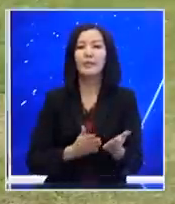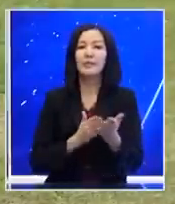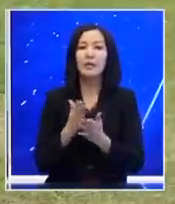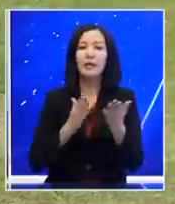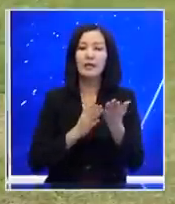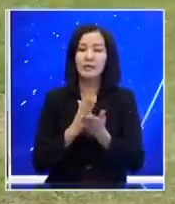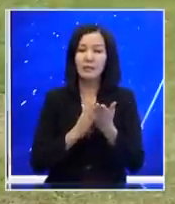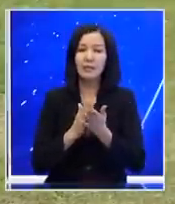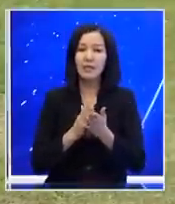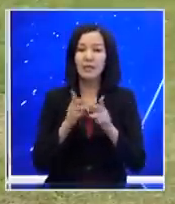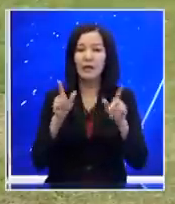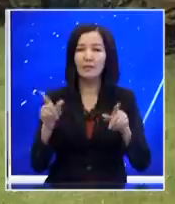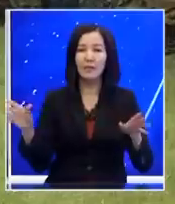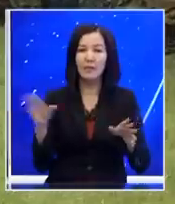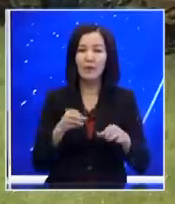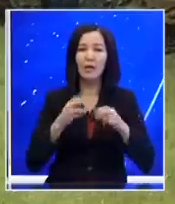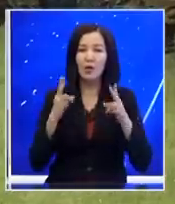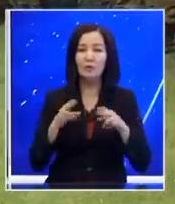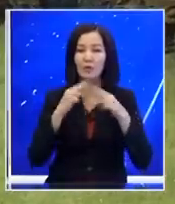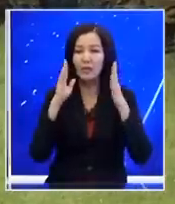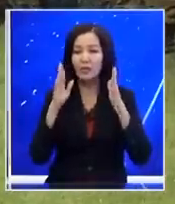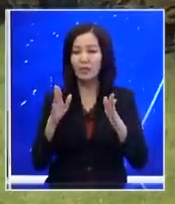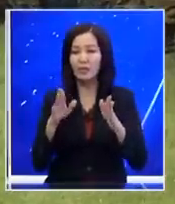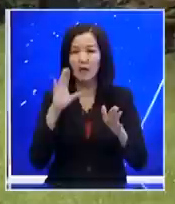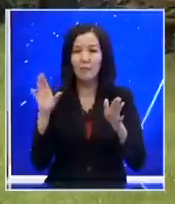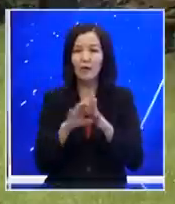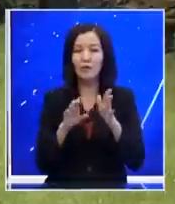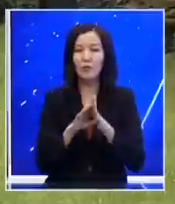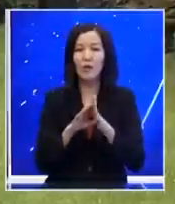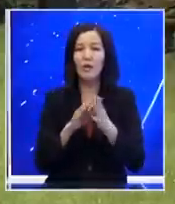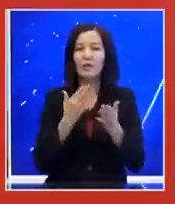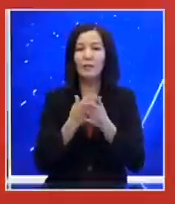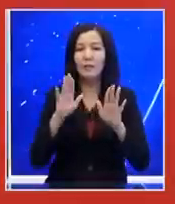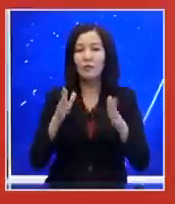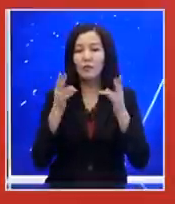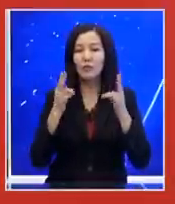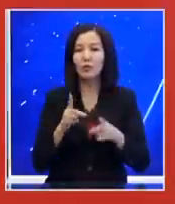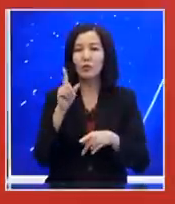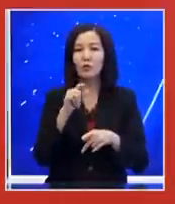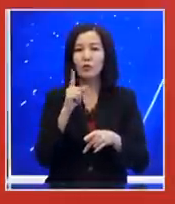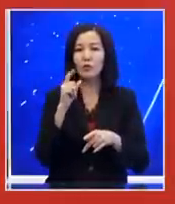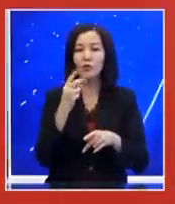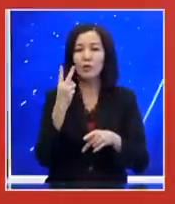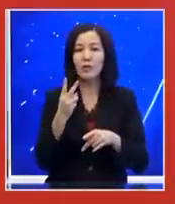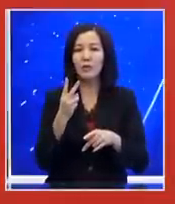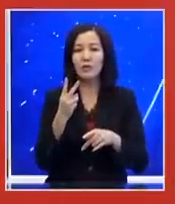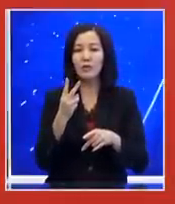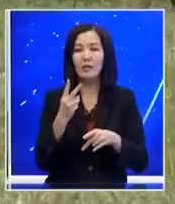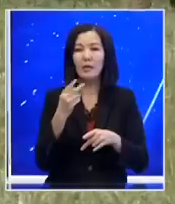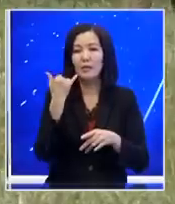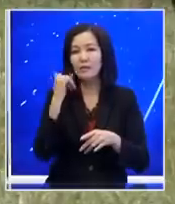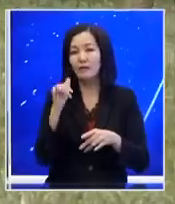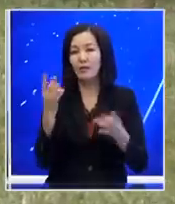қызметкерлері азаматтарға барлық қауіпсіздік ережелерін сақтауға, ал қандай да бір төтенше жағдай болса, 101-102 нөмірі бойынша